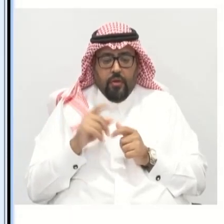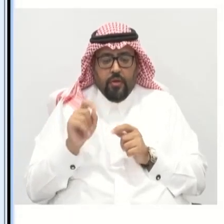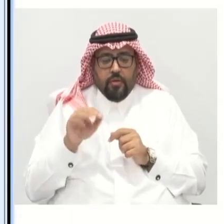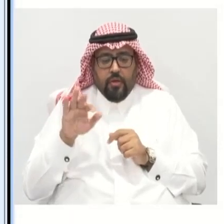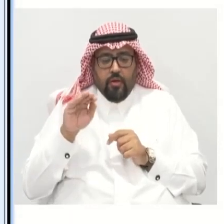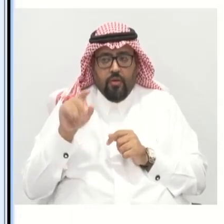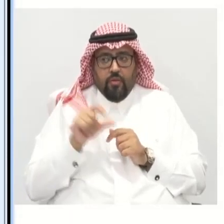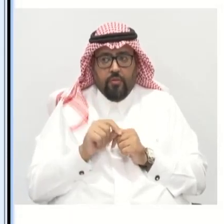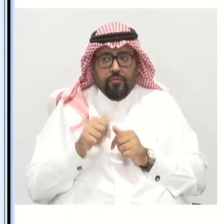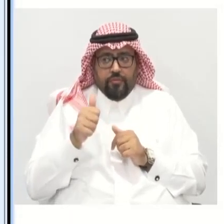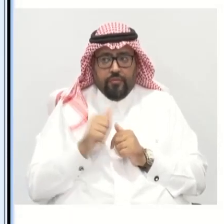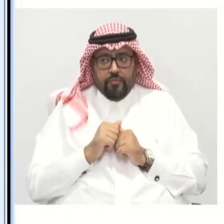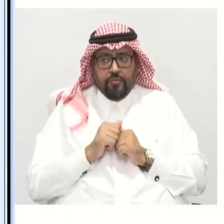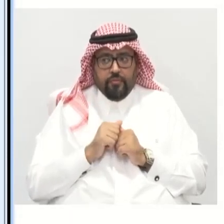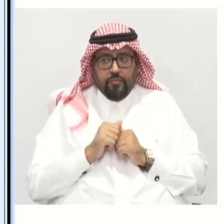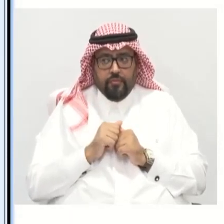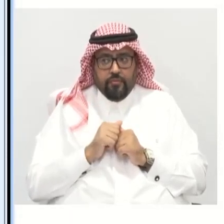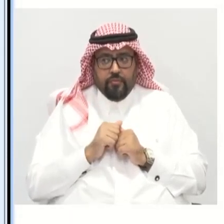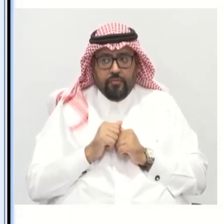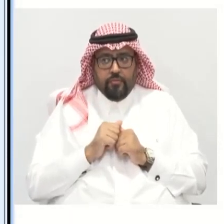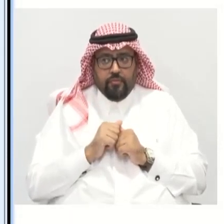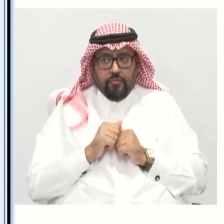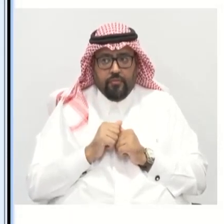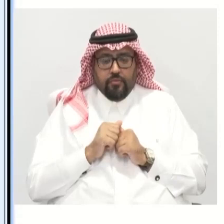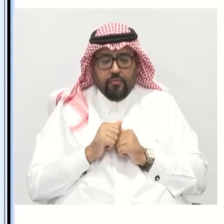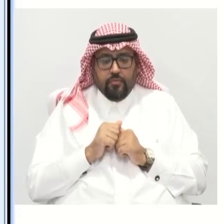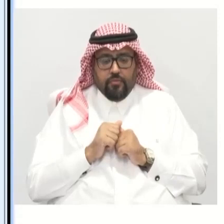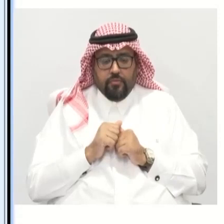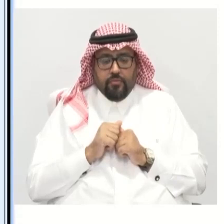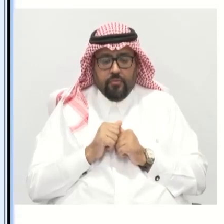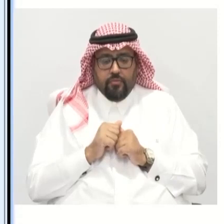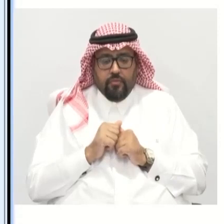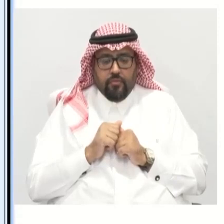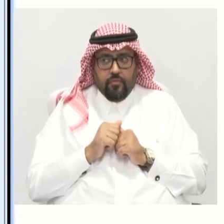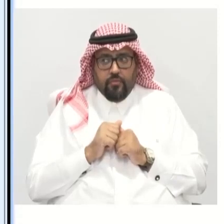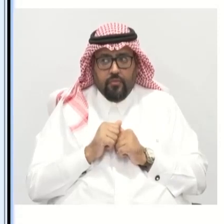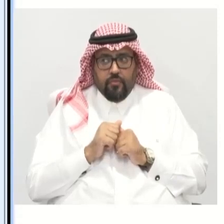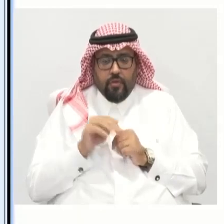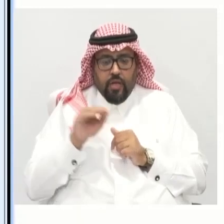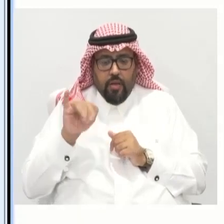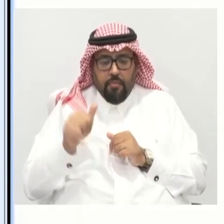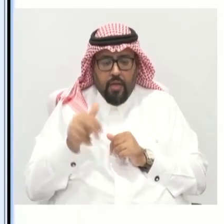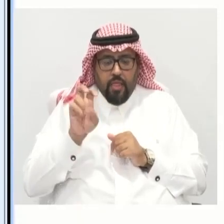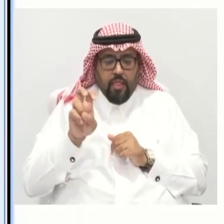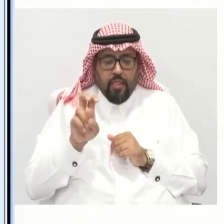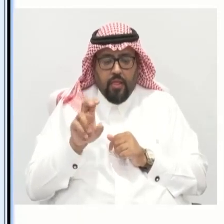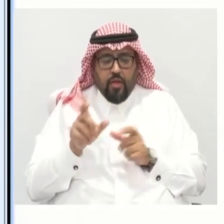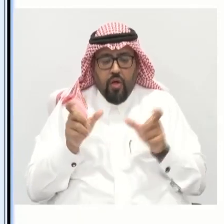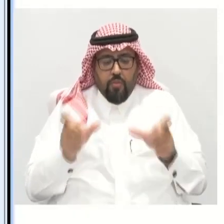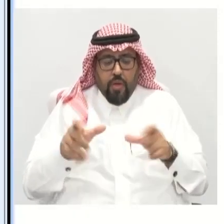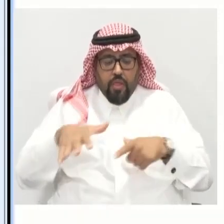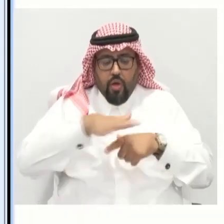احسنتم بارك الله فيكم المديريه العامه لحرس الحدود من اسمها تتولى حمايه ماذا